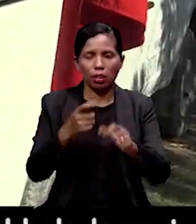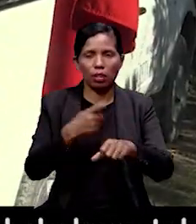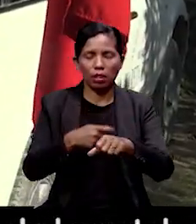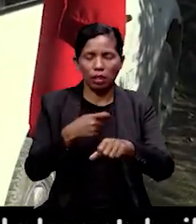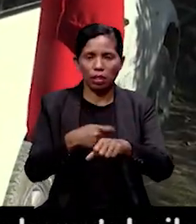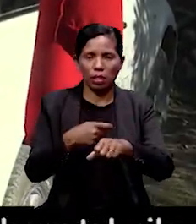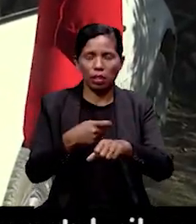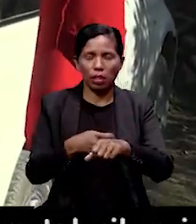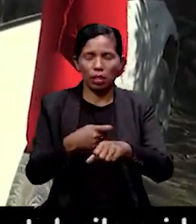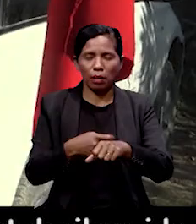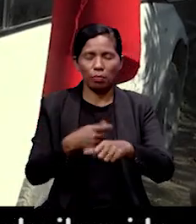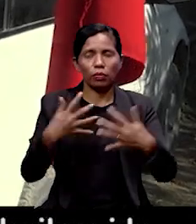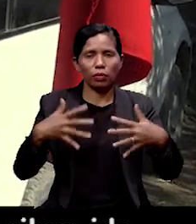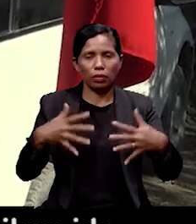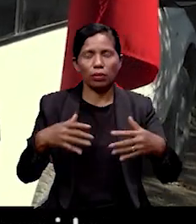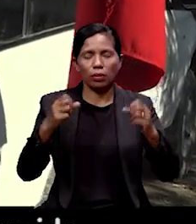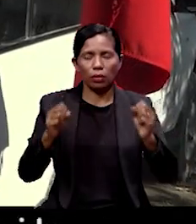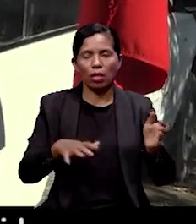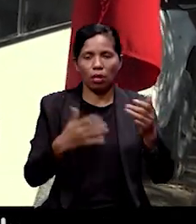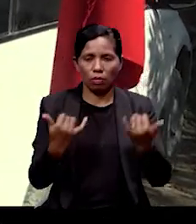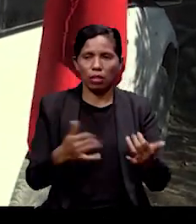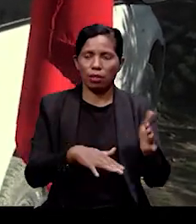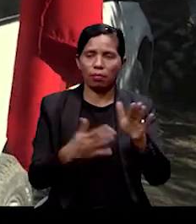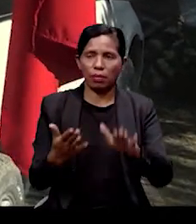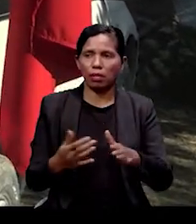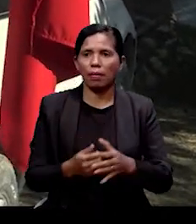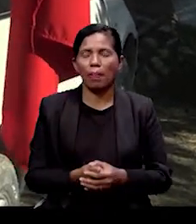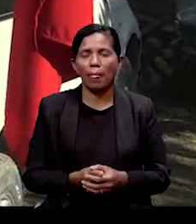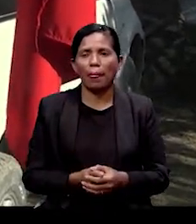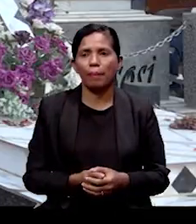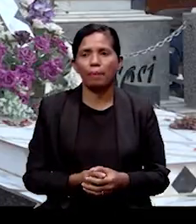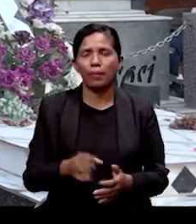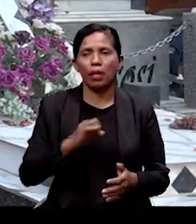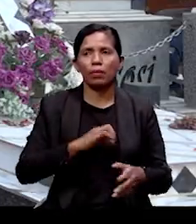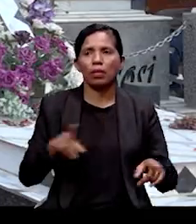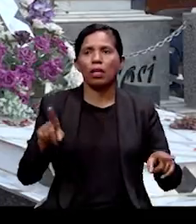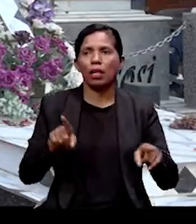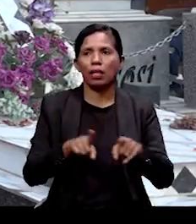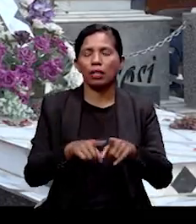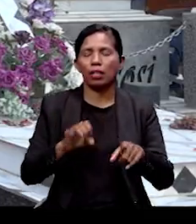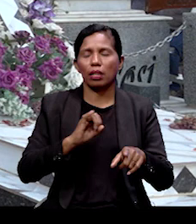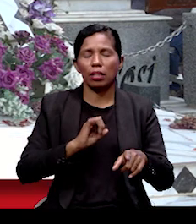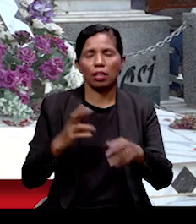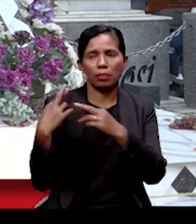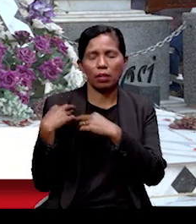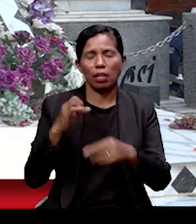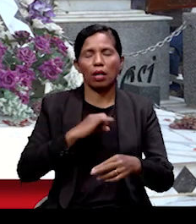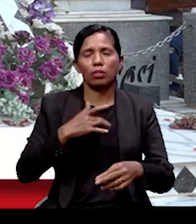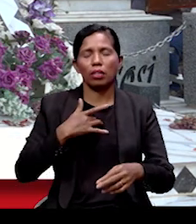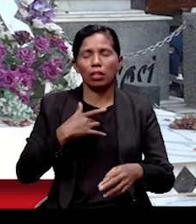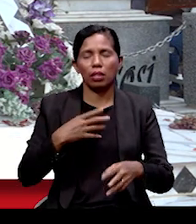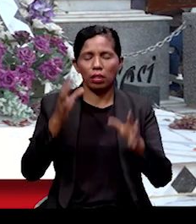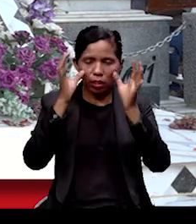tonia hakotu nia vida iha jornada morisnian. Emak hau hanesan udar responsabel hau sinti tristi tamba ema ida nebe